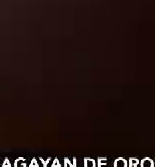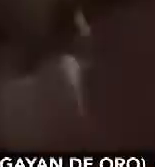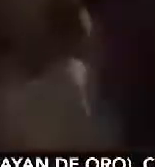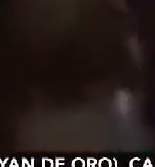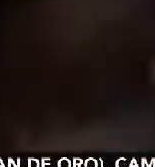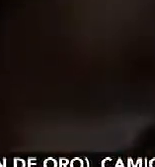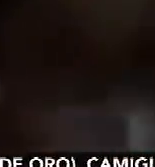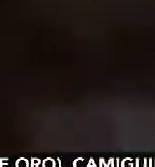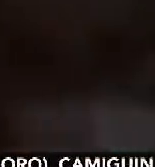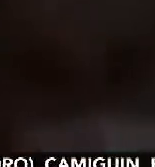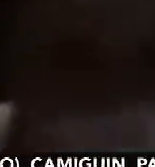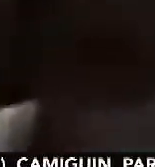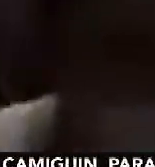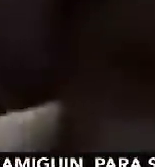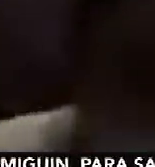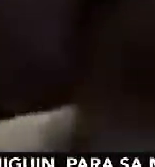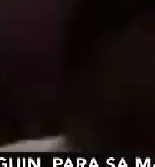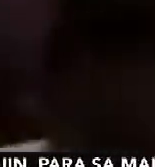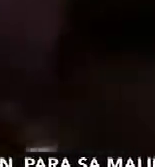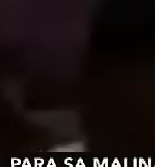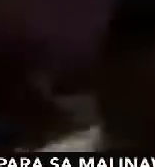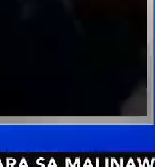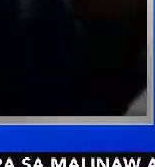mga taga-suporta na narinig.